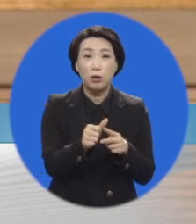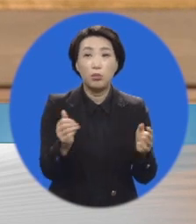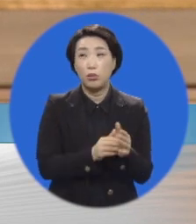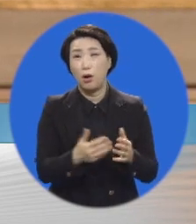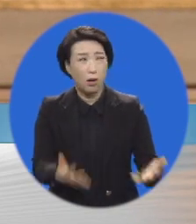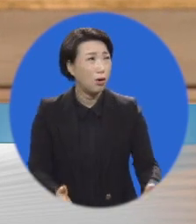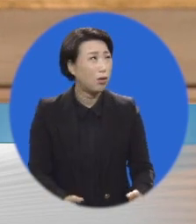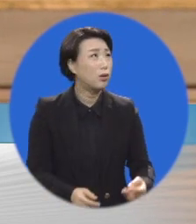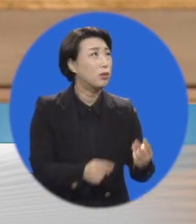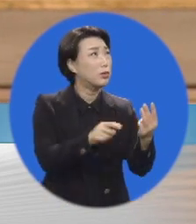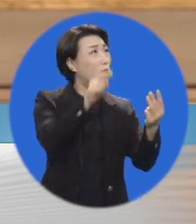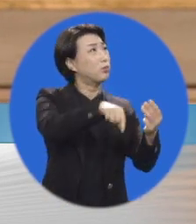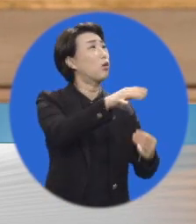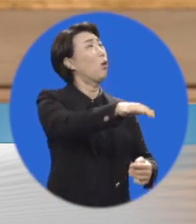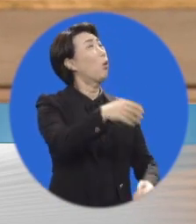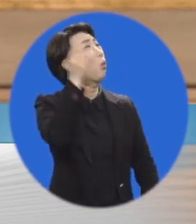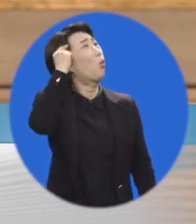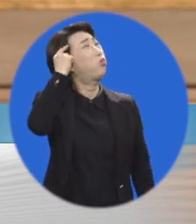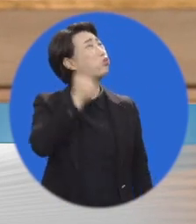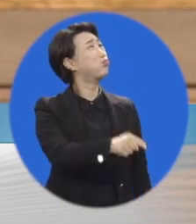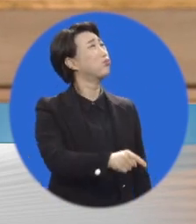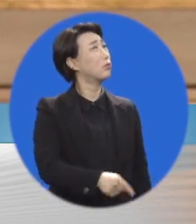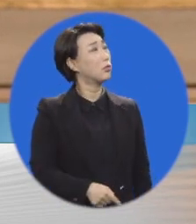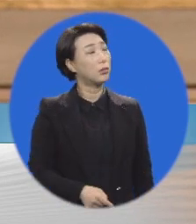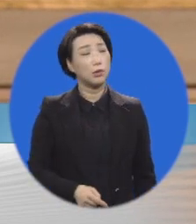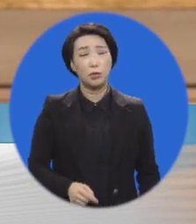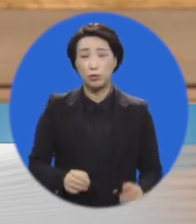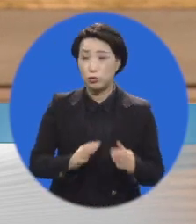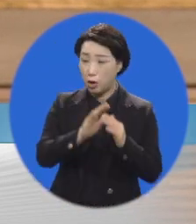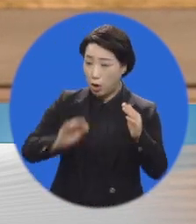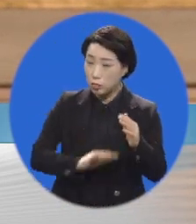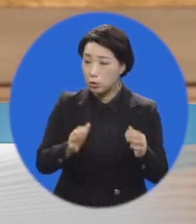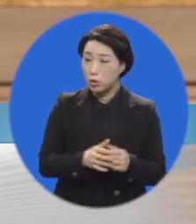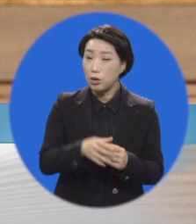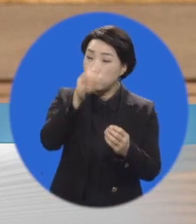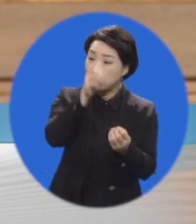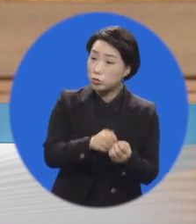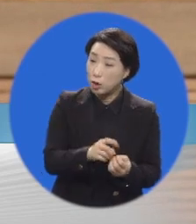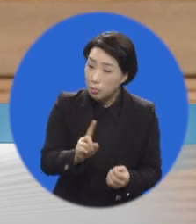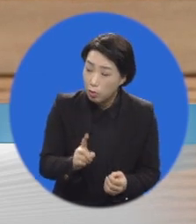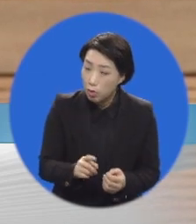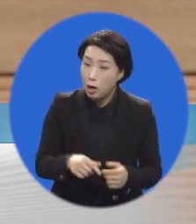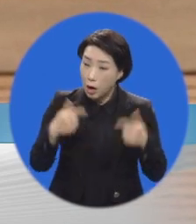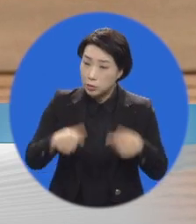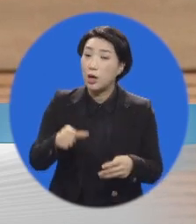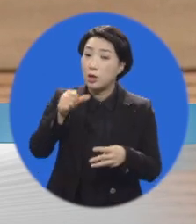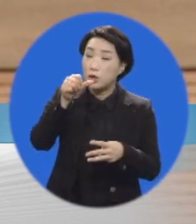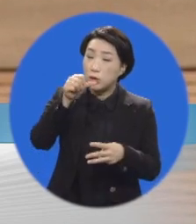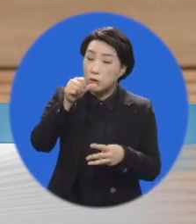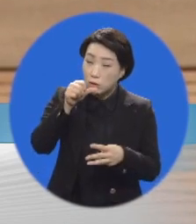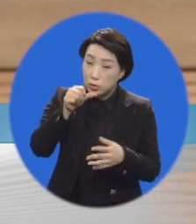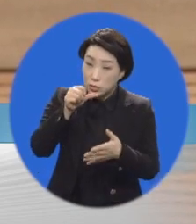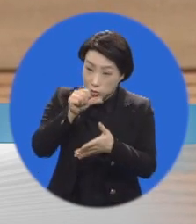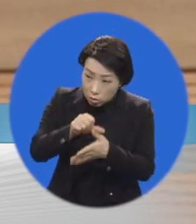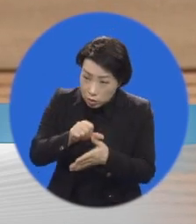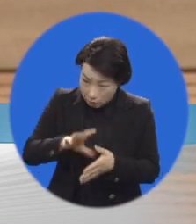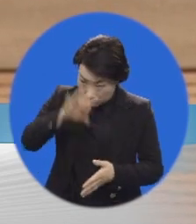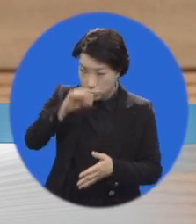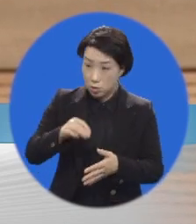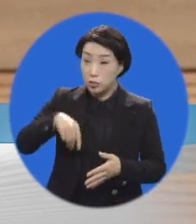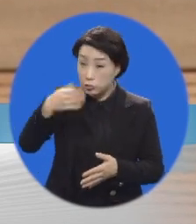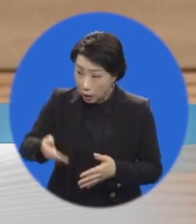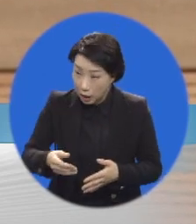그러니까 우리의 풍속에는 언제나 큰딸이 먼저 가고 적은딸이 늦게 가는 것이